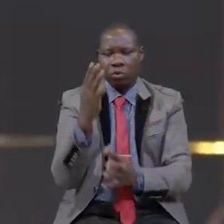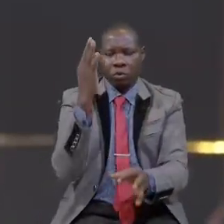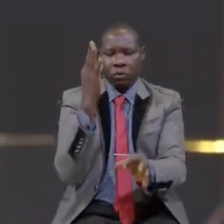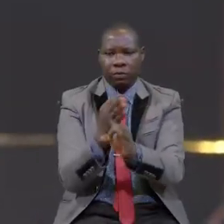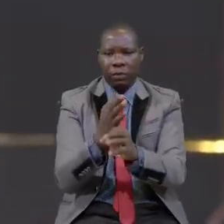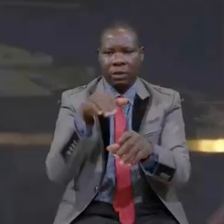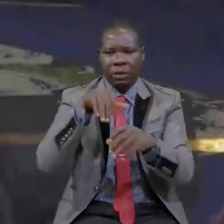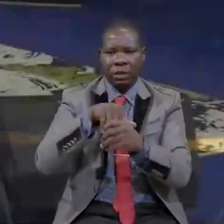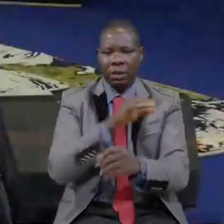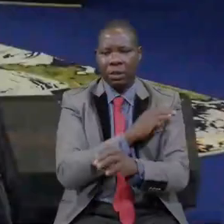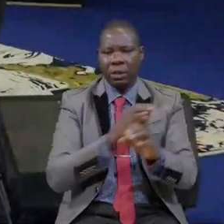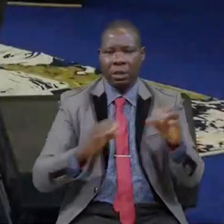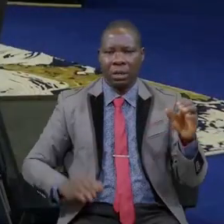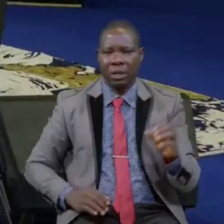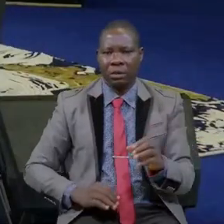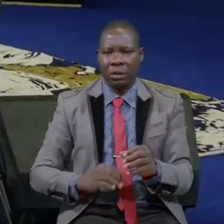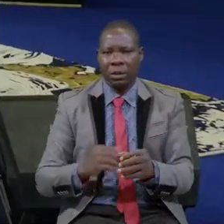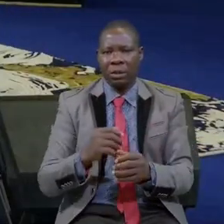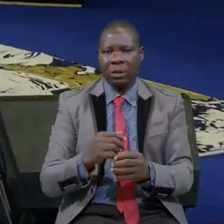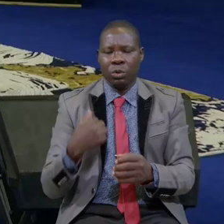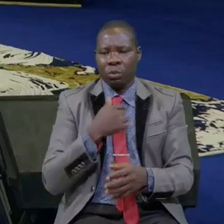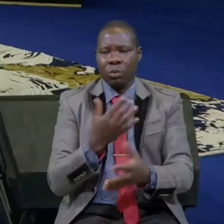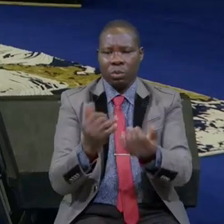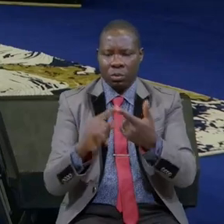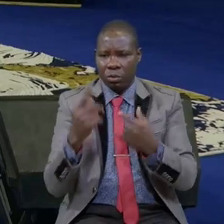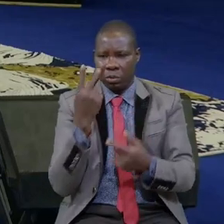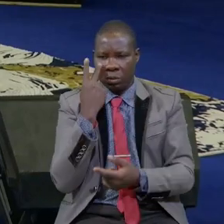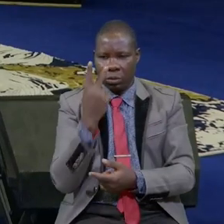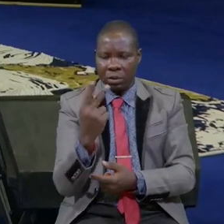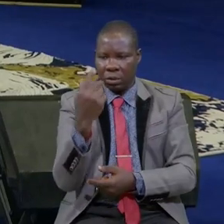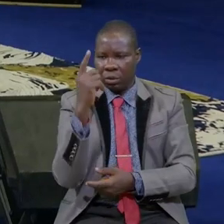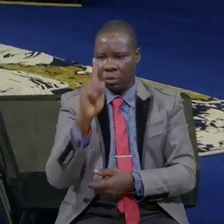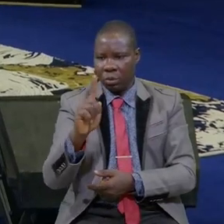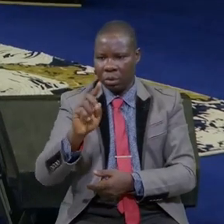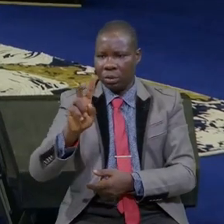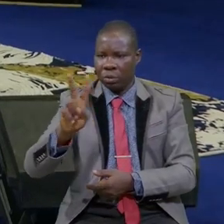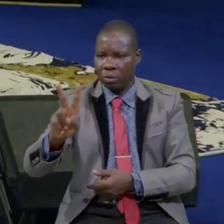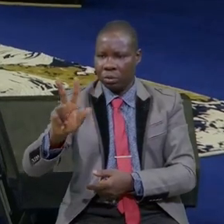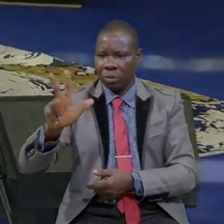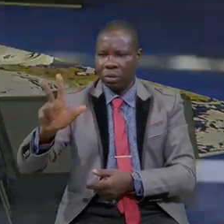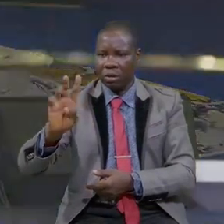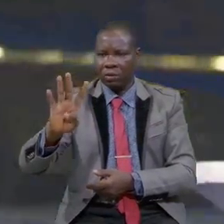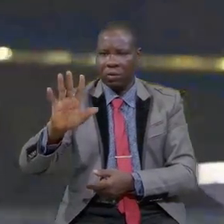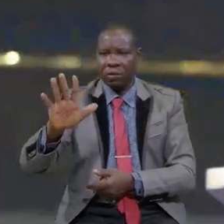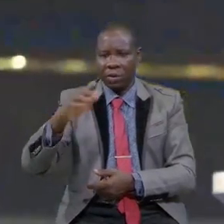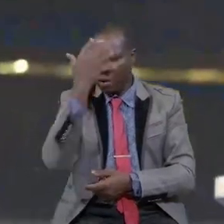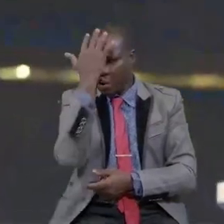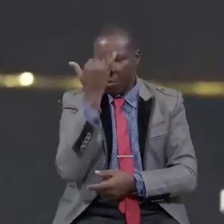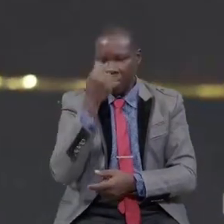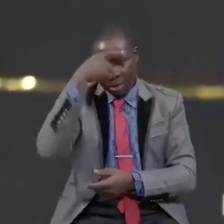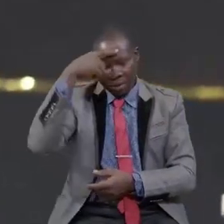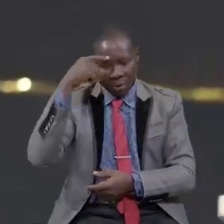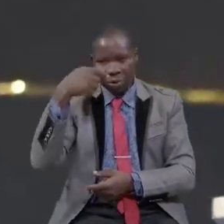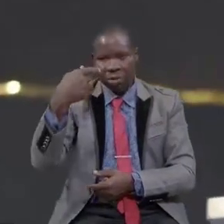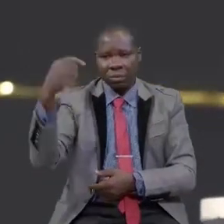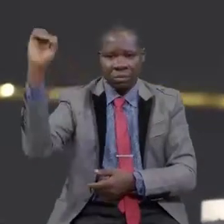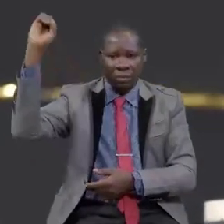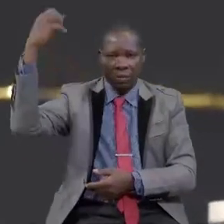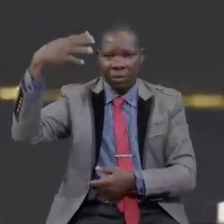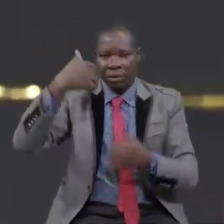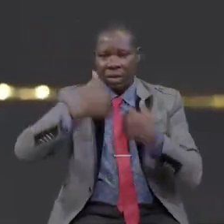en Christ, nous considérons 1, 2, 3, 4, 5 éléments. Pourquoi? Parce que la grâce